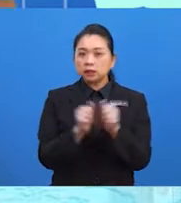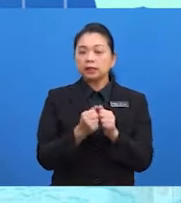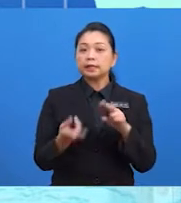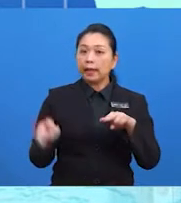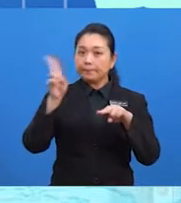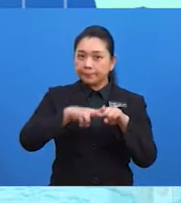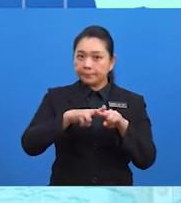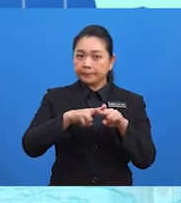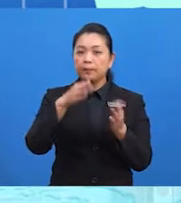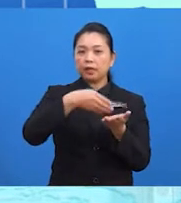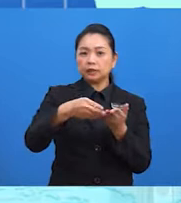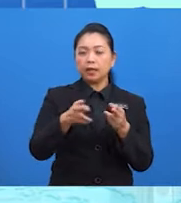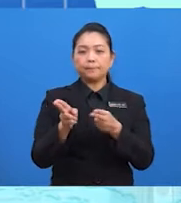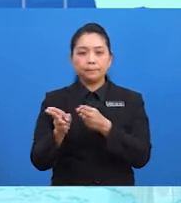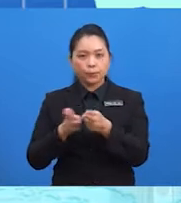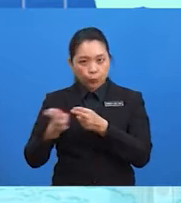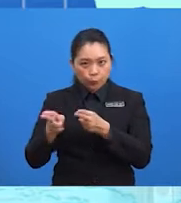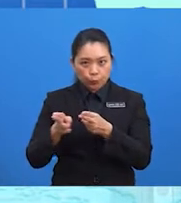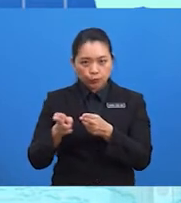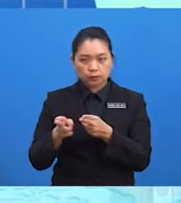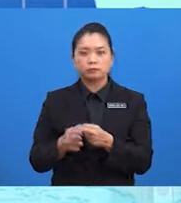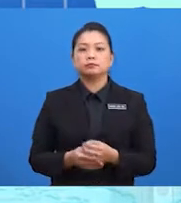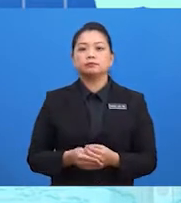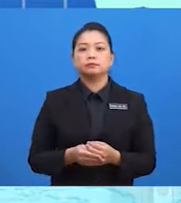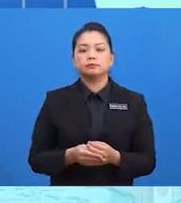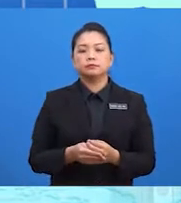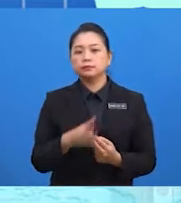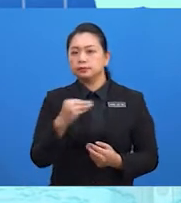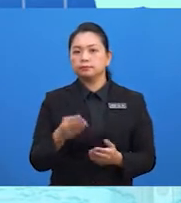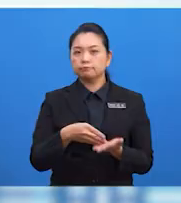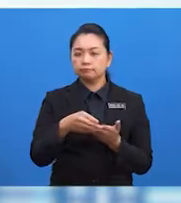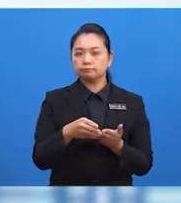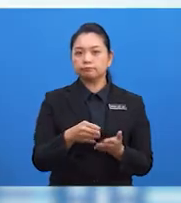menambahkan perbelanjaan mengurus dan perbelanjaan pembangunan.